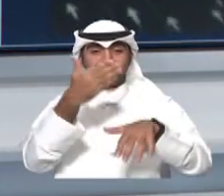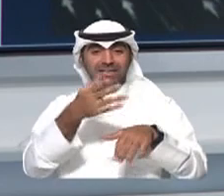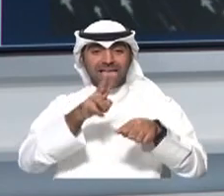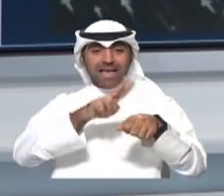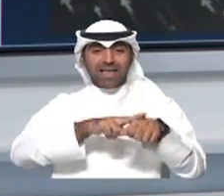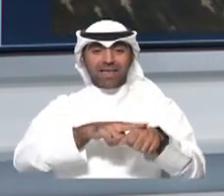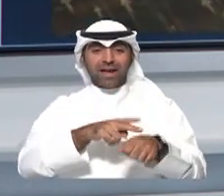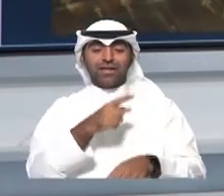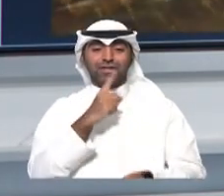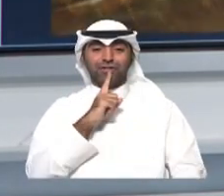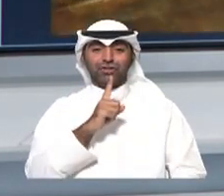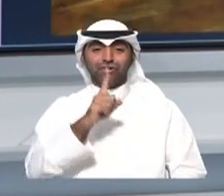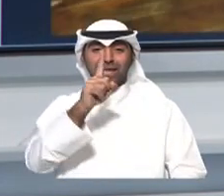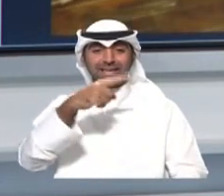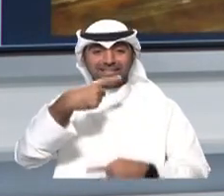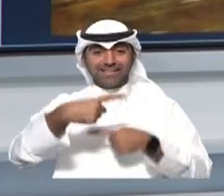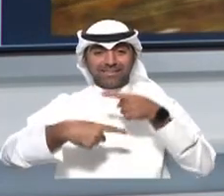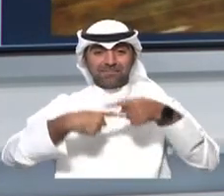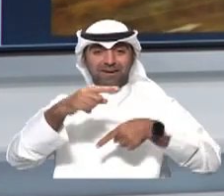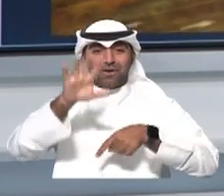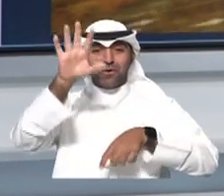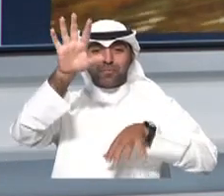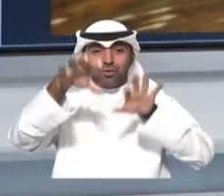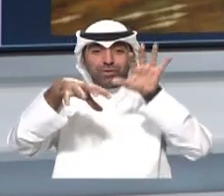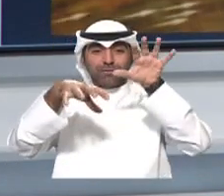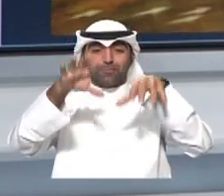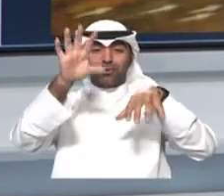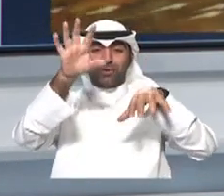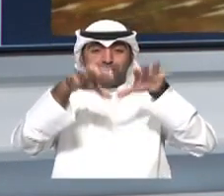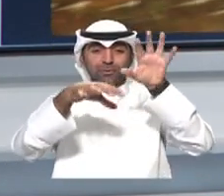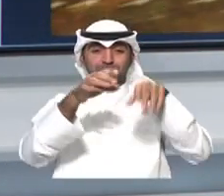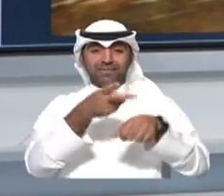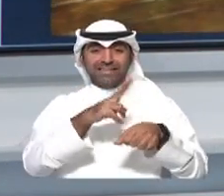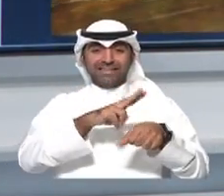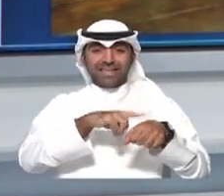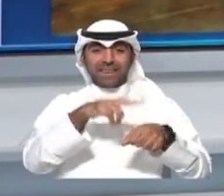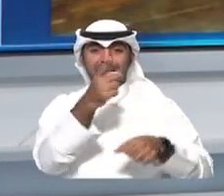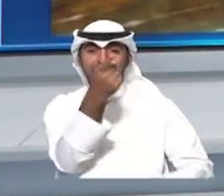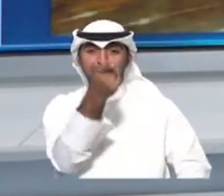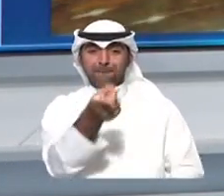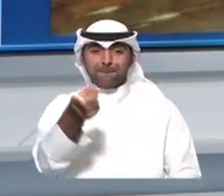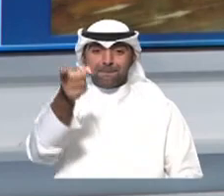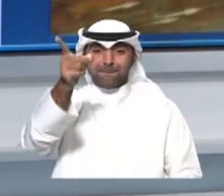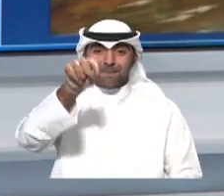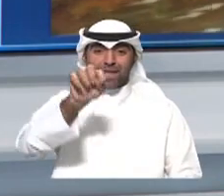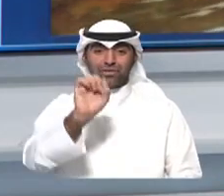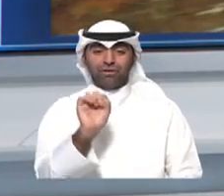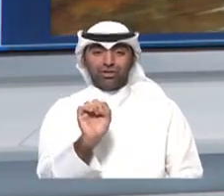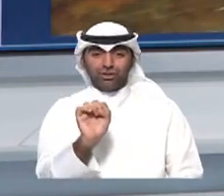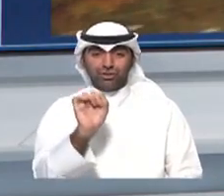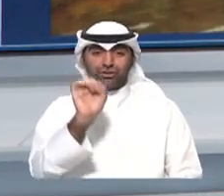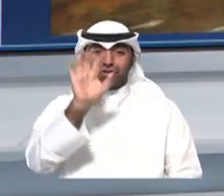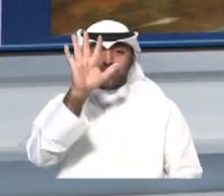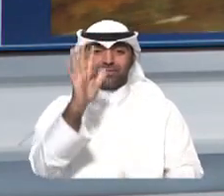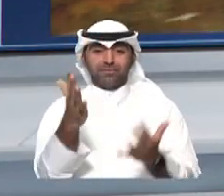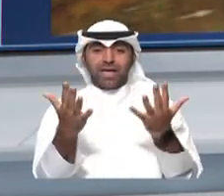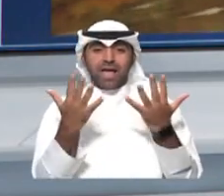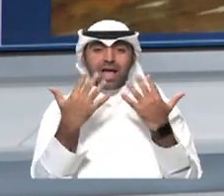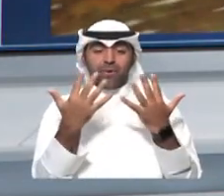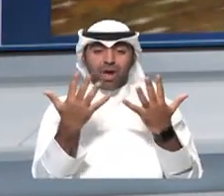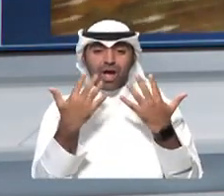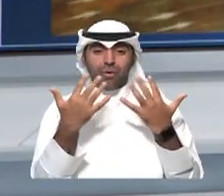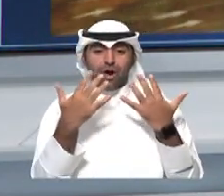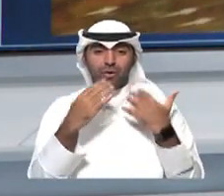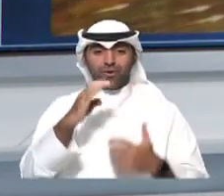بعض المناطق، وراح تستمر معنا ذات الأجواء حتى صباح يوم الغد. الهواء الكوس مستمر نشط على فترات، صباح يوم الغد قد